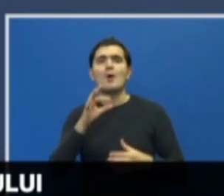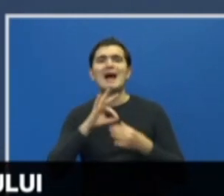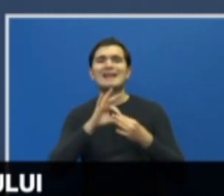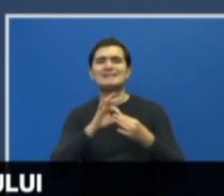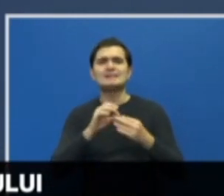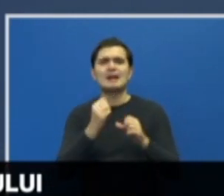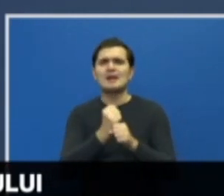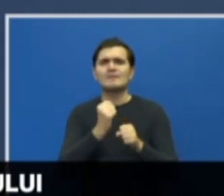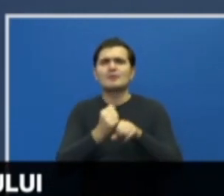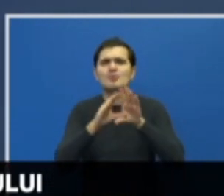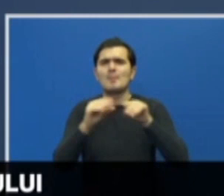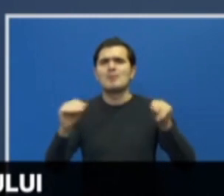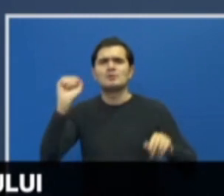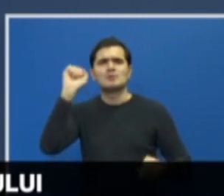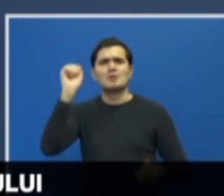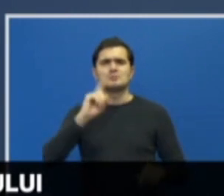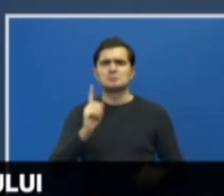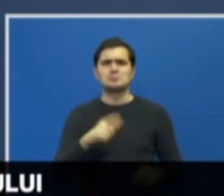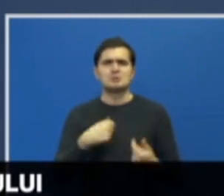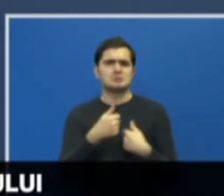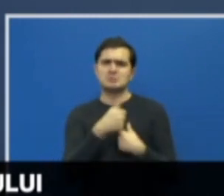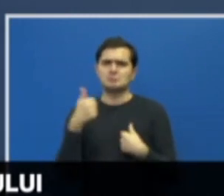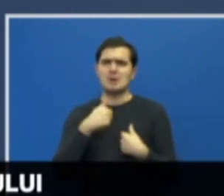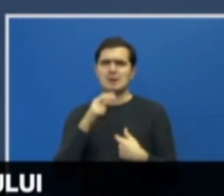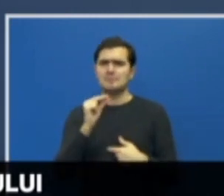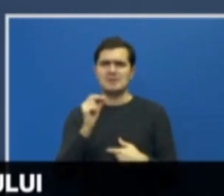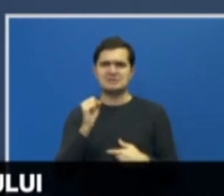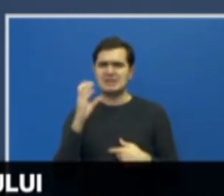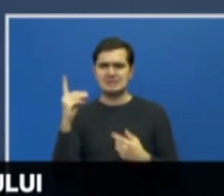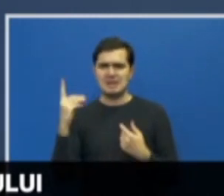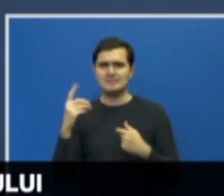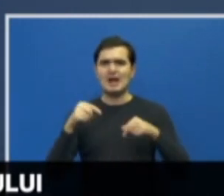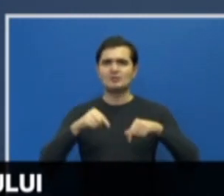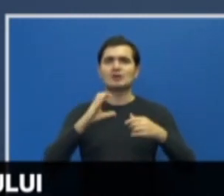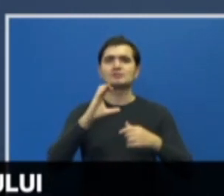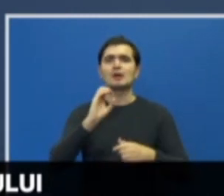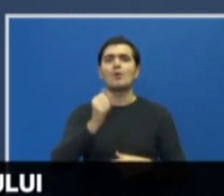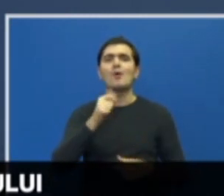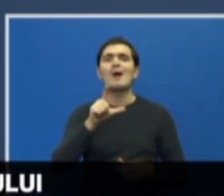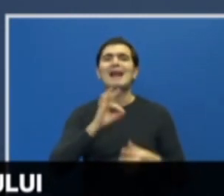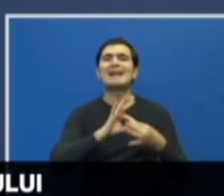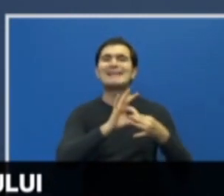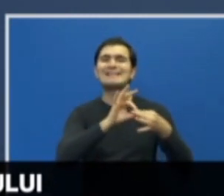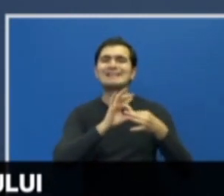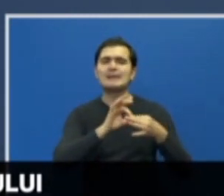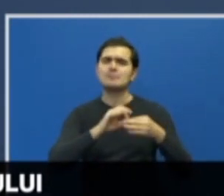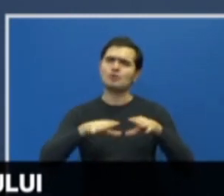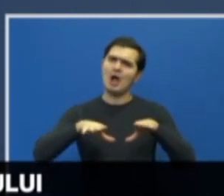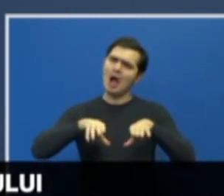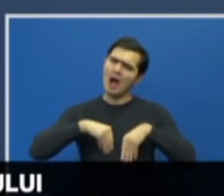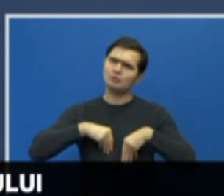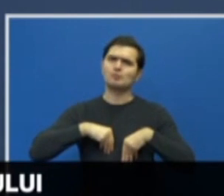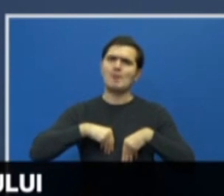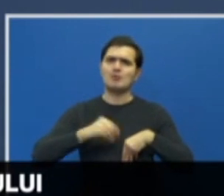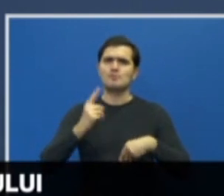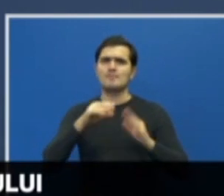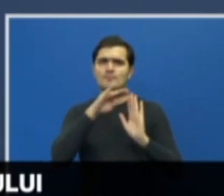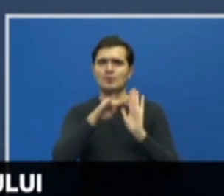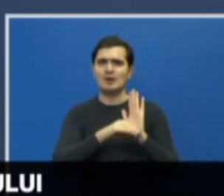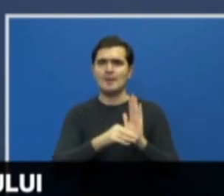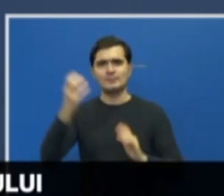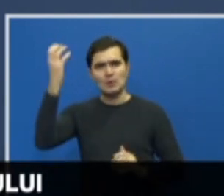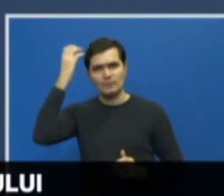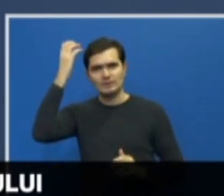nu e formată coaliția doar din Partidul Social Democrat, care și-a asumat un program de guvernare și care pune acum